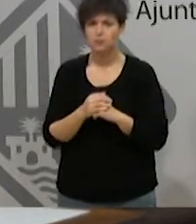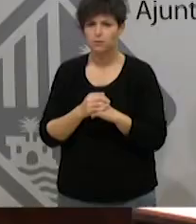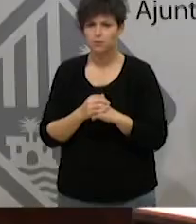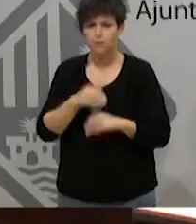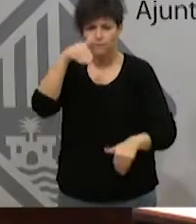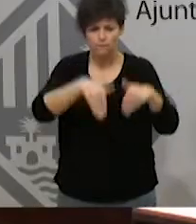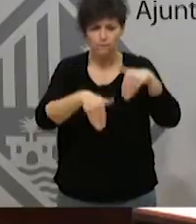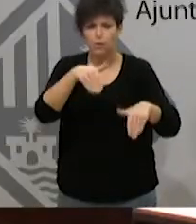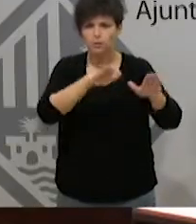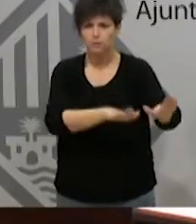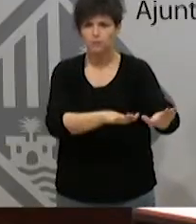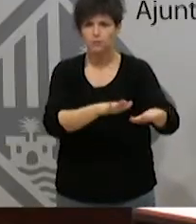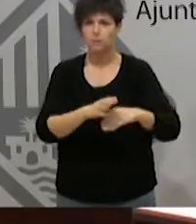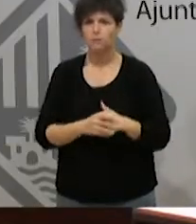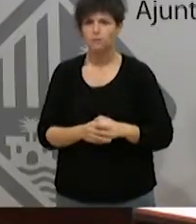Vots a favor?